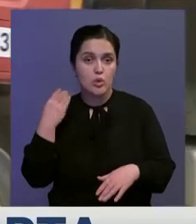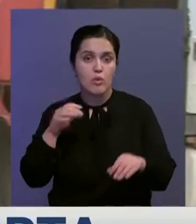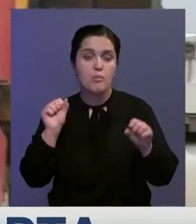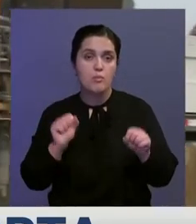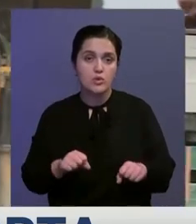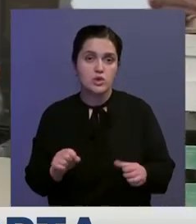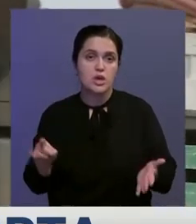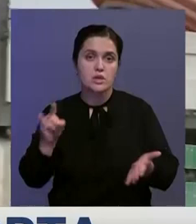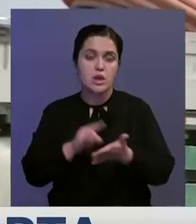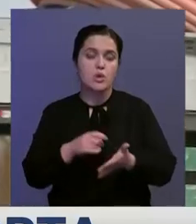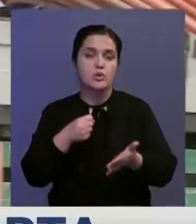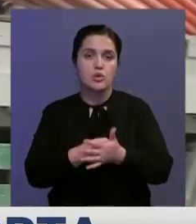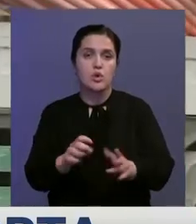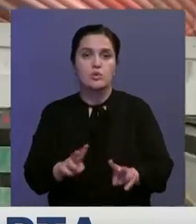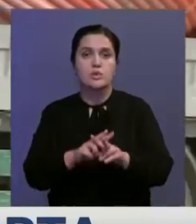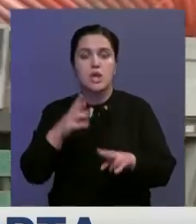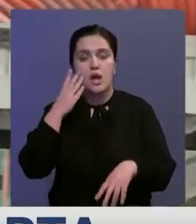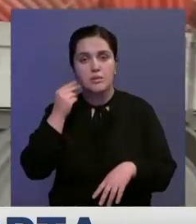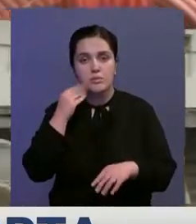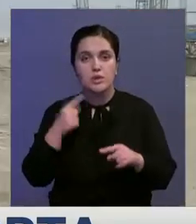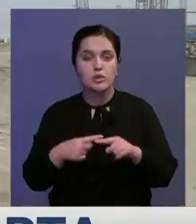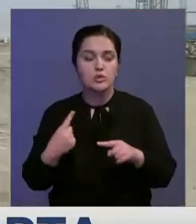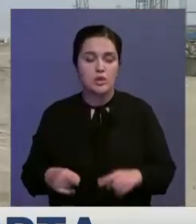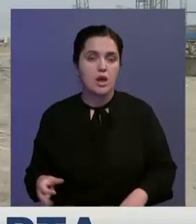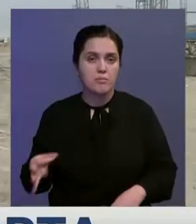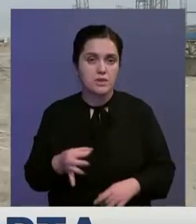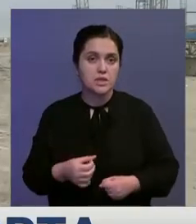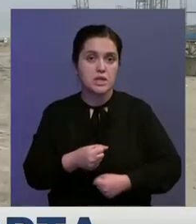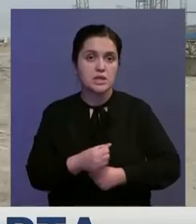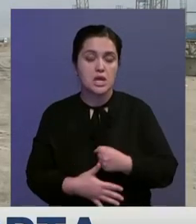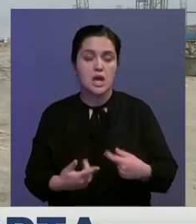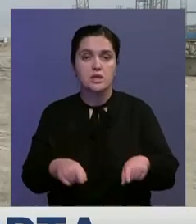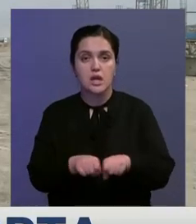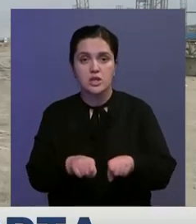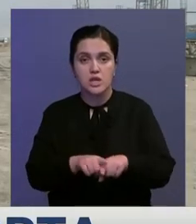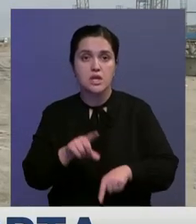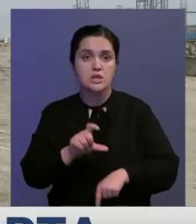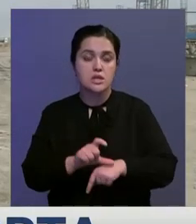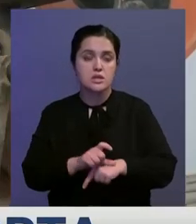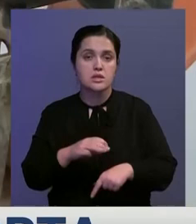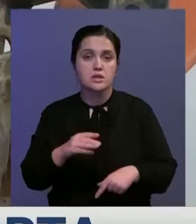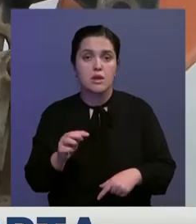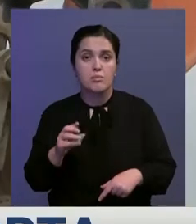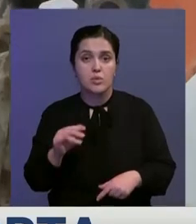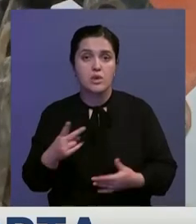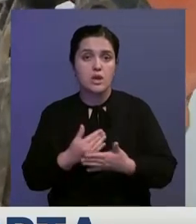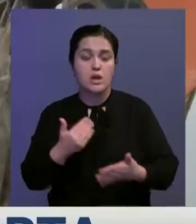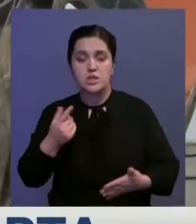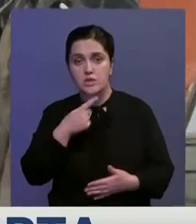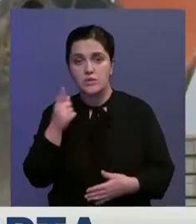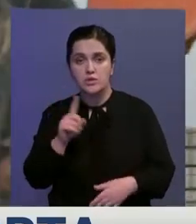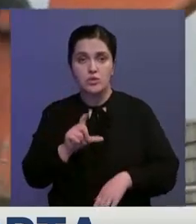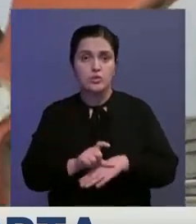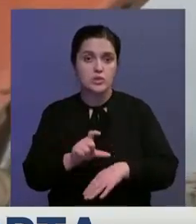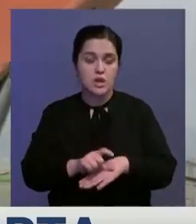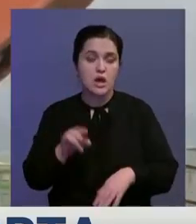будет долететь до Нур-Султана, Алматы и других областных центров страны, а также Стамбула. Местные власти ранее отмечали, что